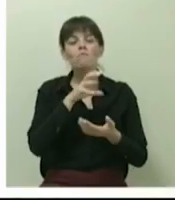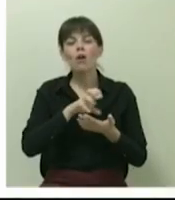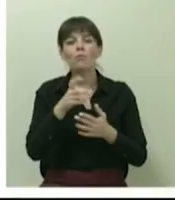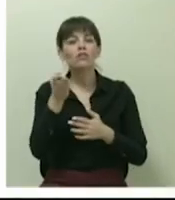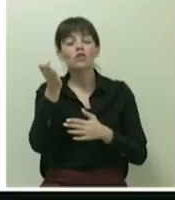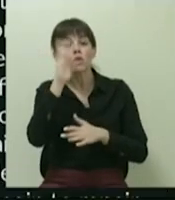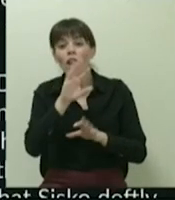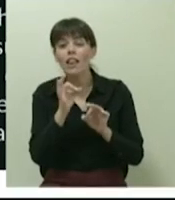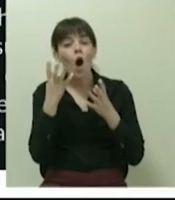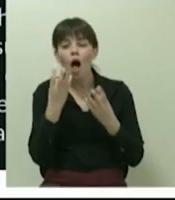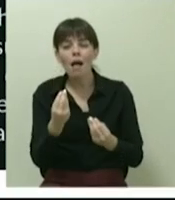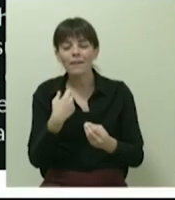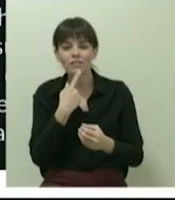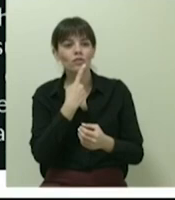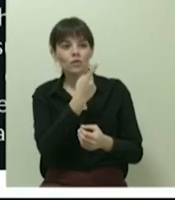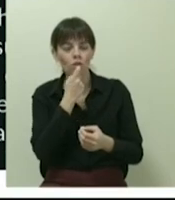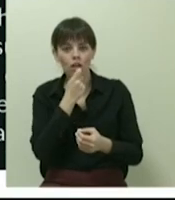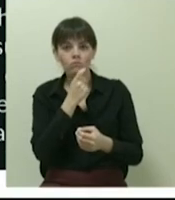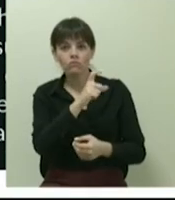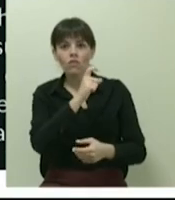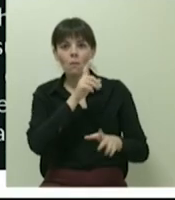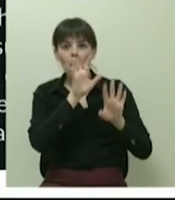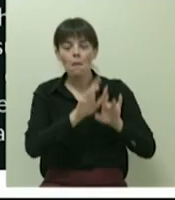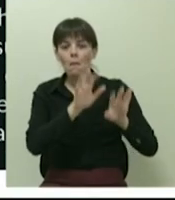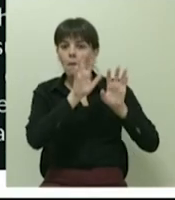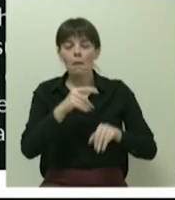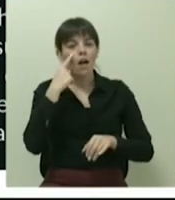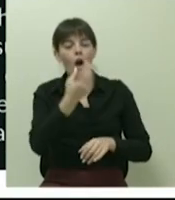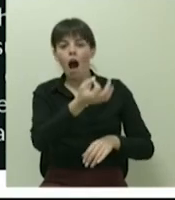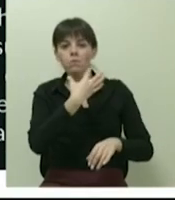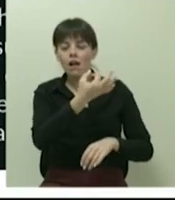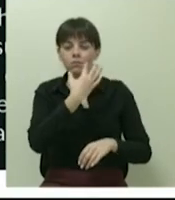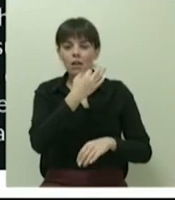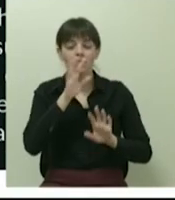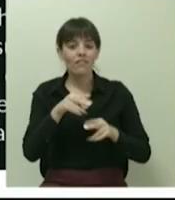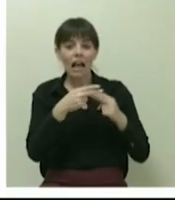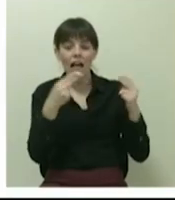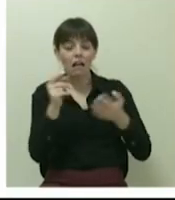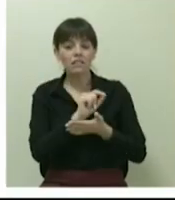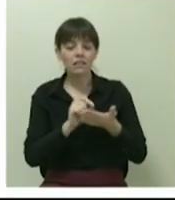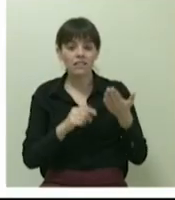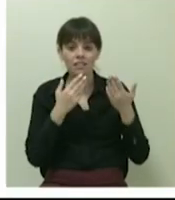ne olabilir diye sordum. Hemen bana sonraki bölüm şöyle şöyle olur diye onun hikayesini yazdım.